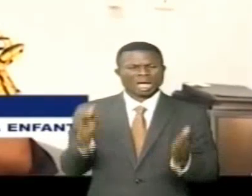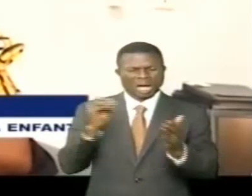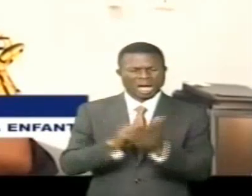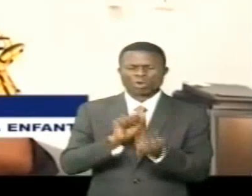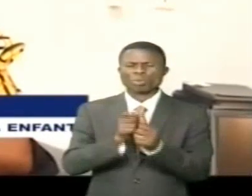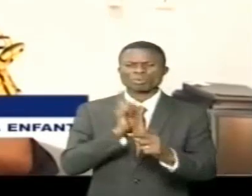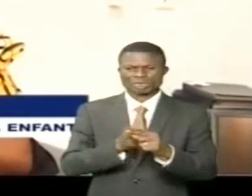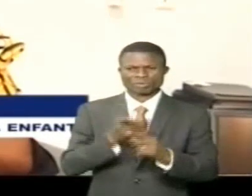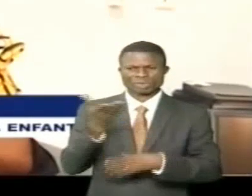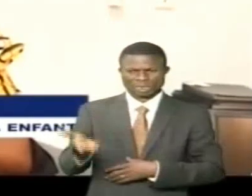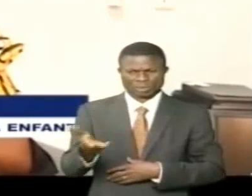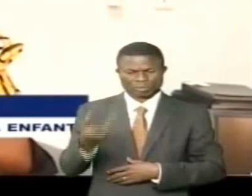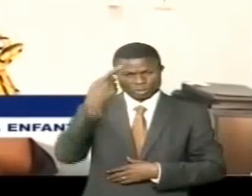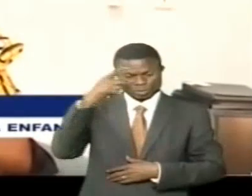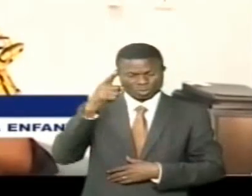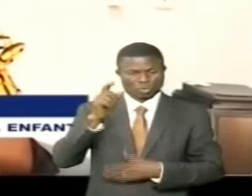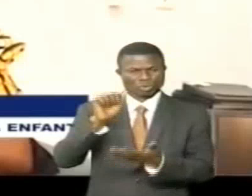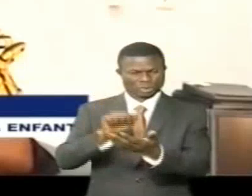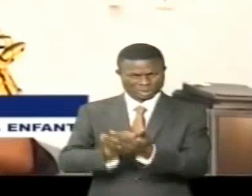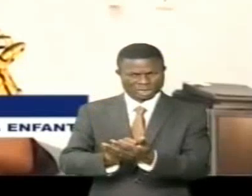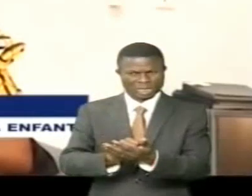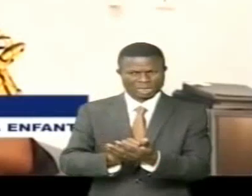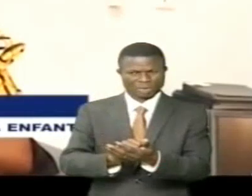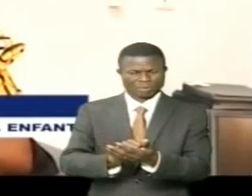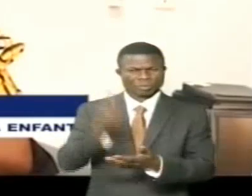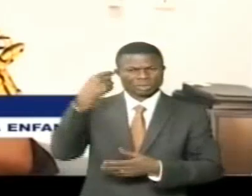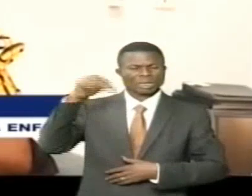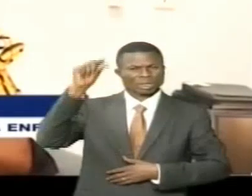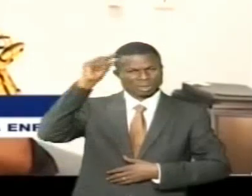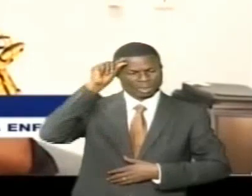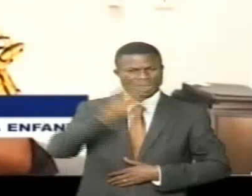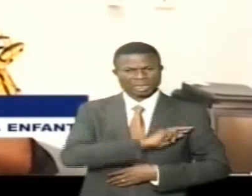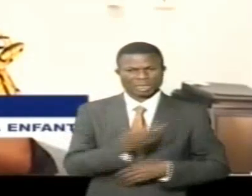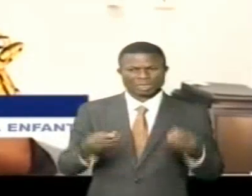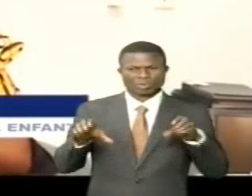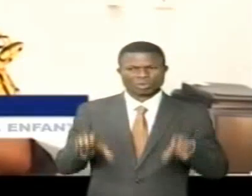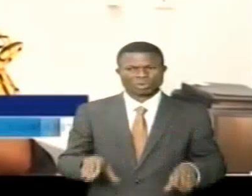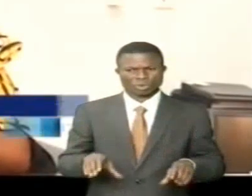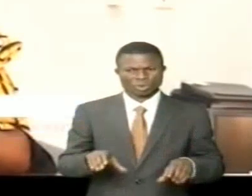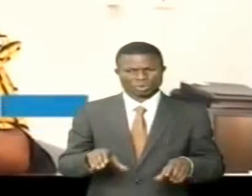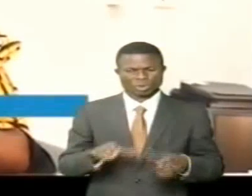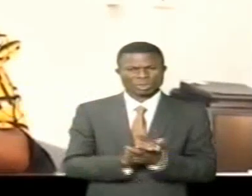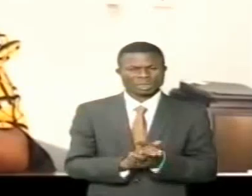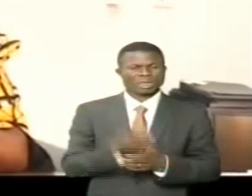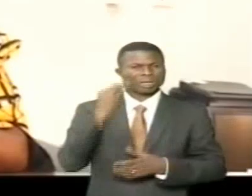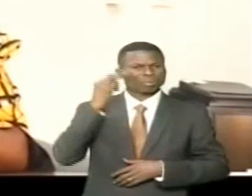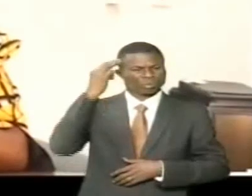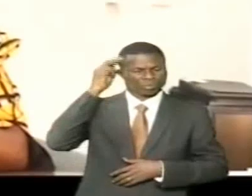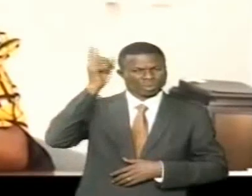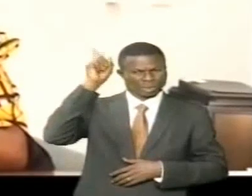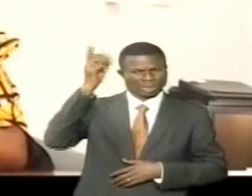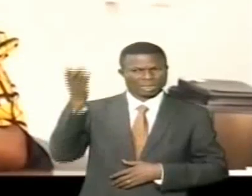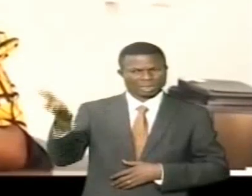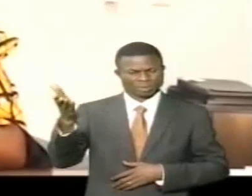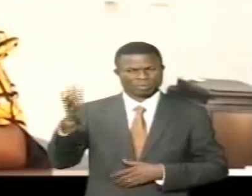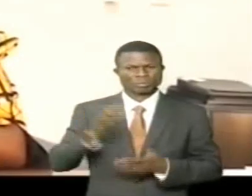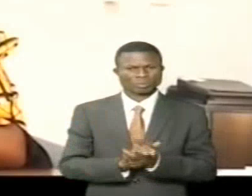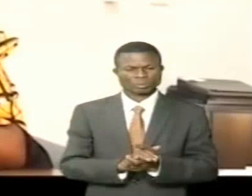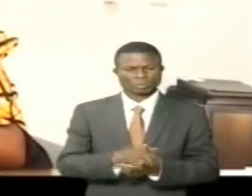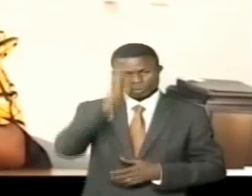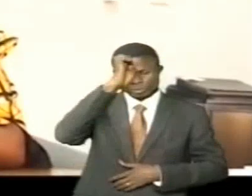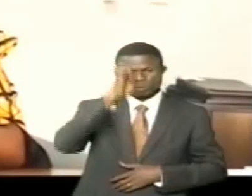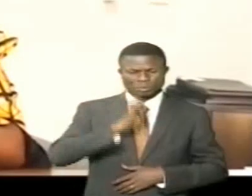importants. Pour sa part, le gouvernement de la République est conduit le Premier ministre Son Excellence